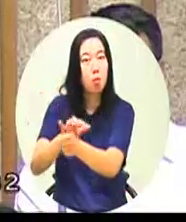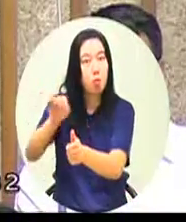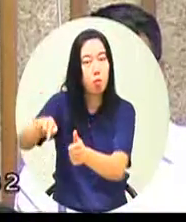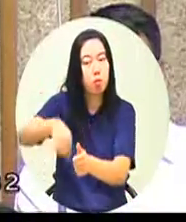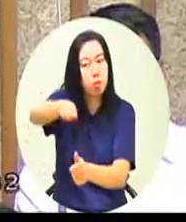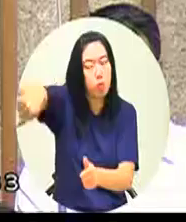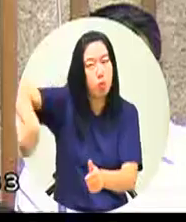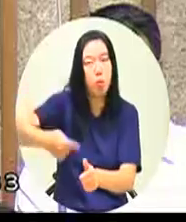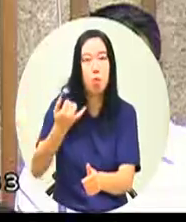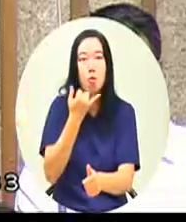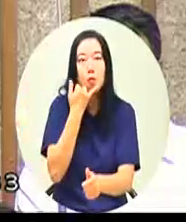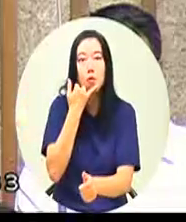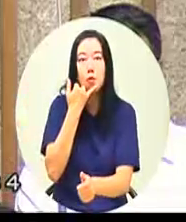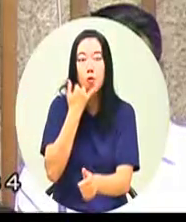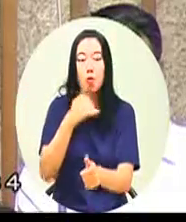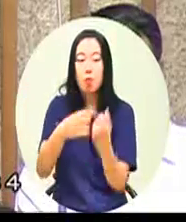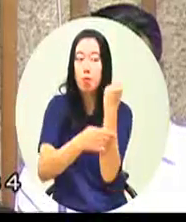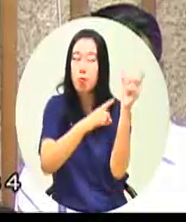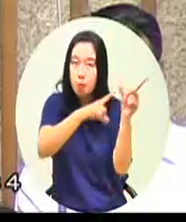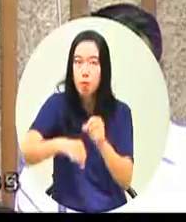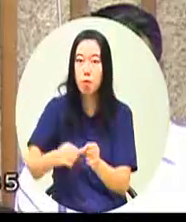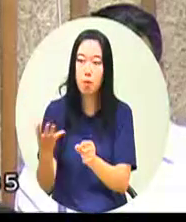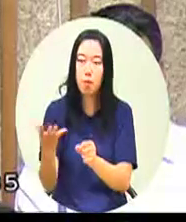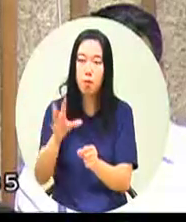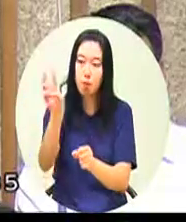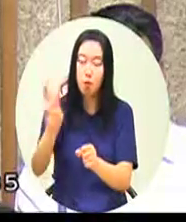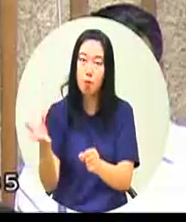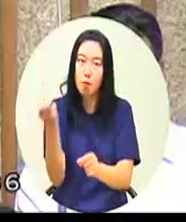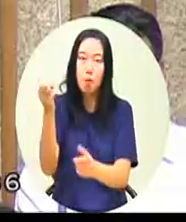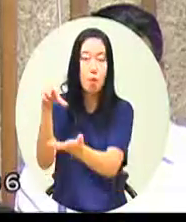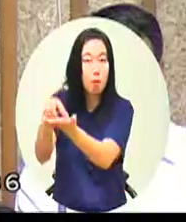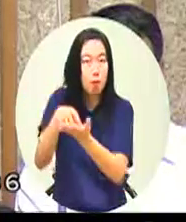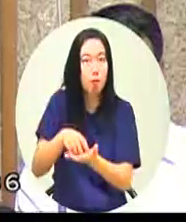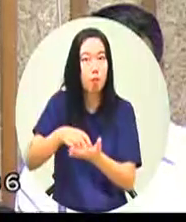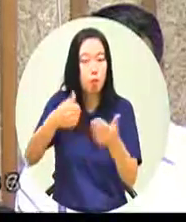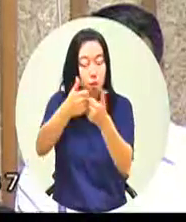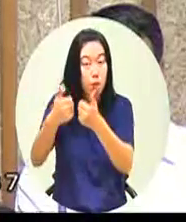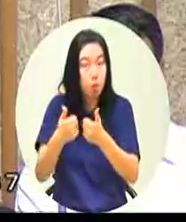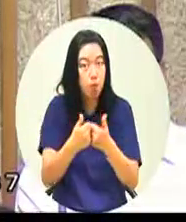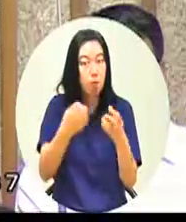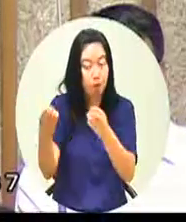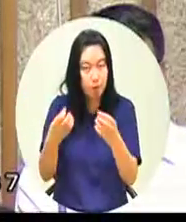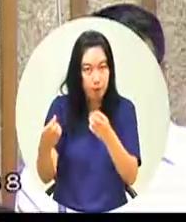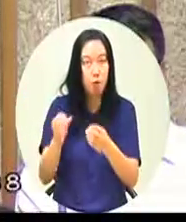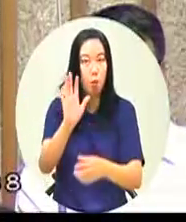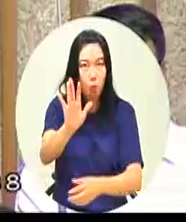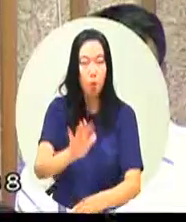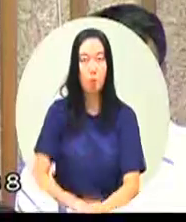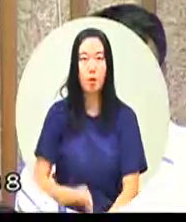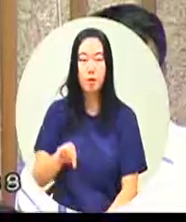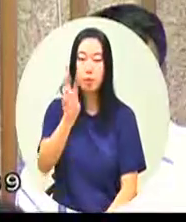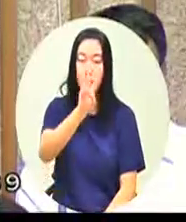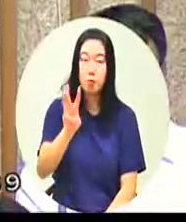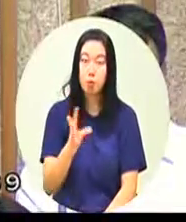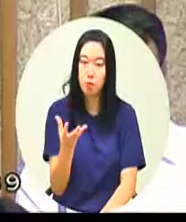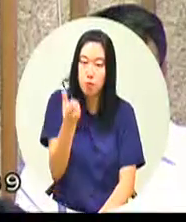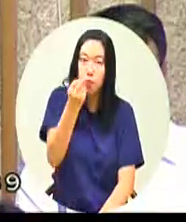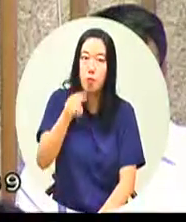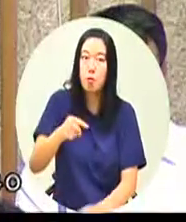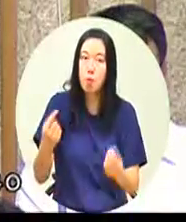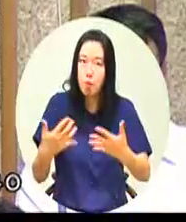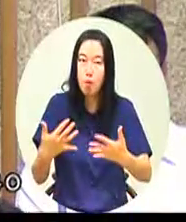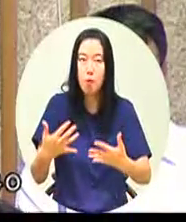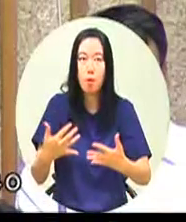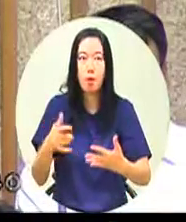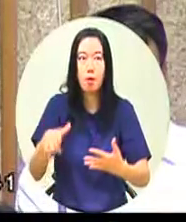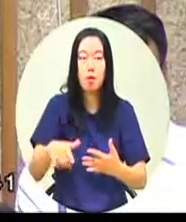殖业者去取得合法的水权的部分，大概开会做了一个研商啦。首先第一个，在整个水权的部分，在整个根